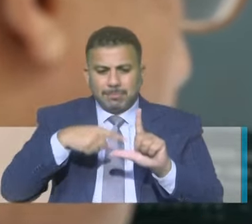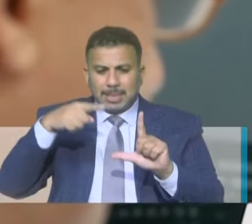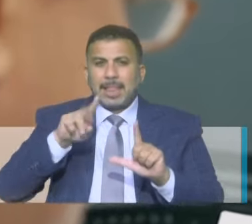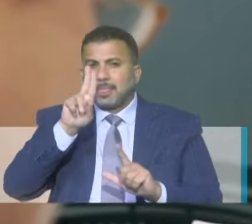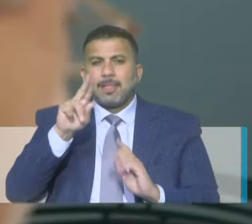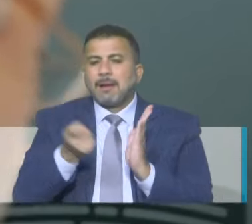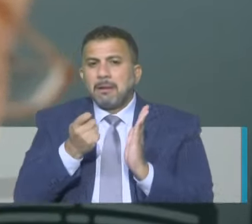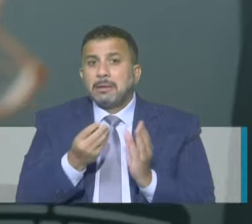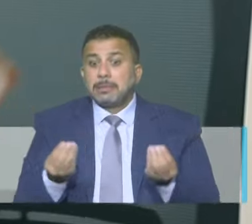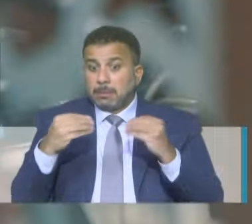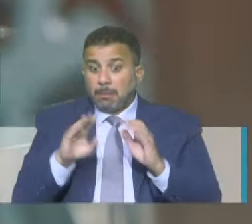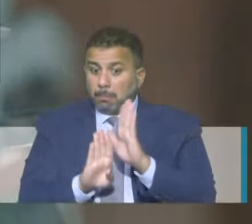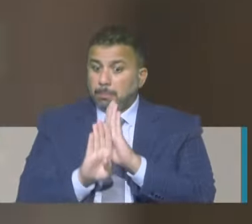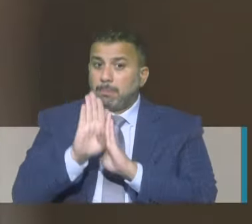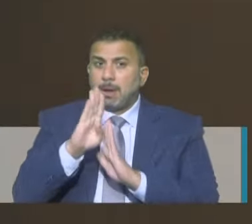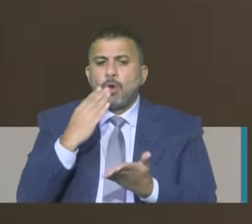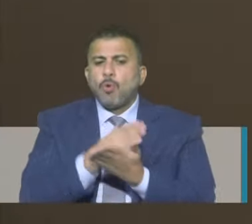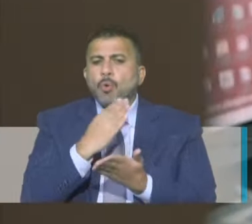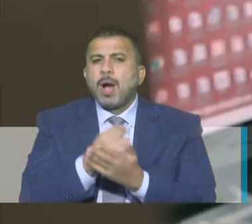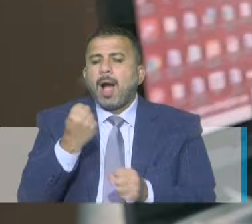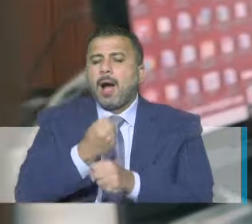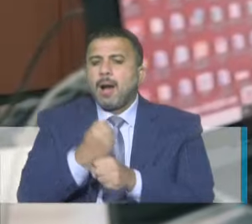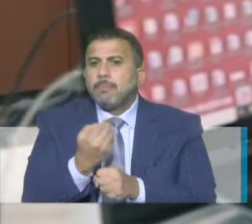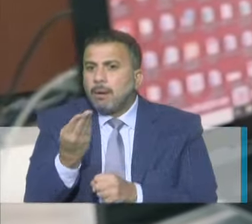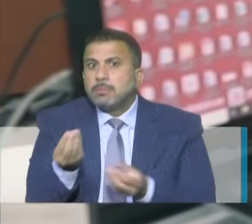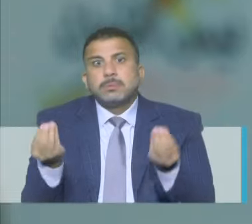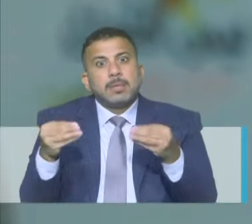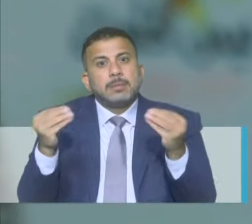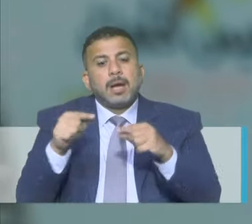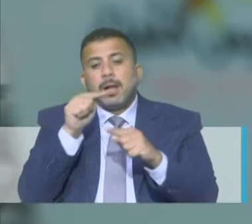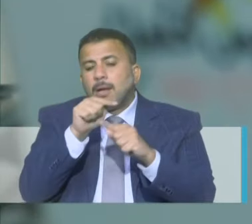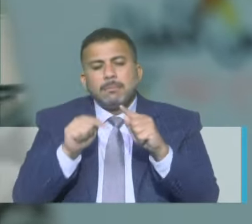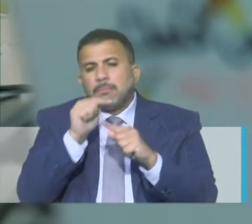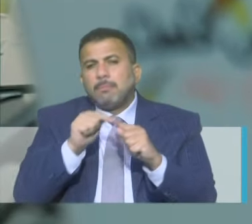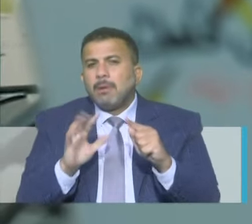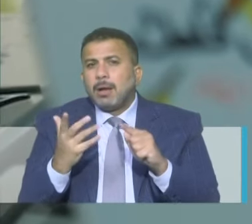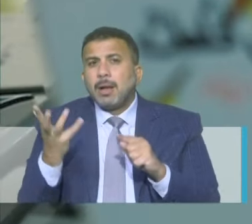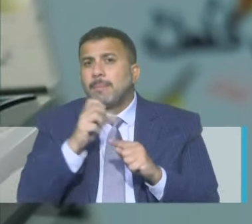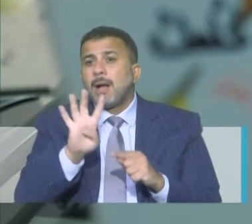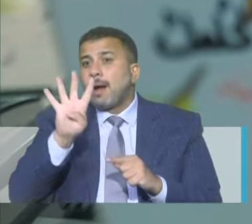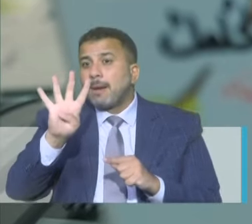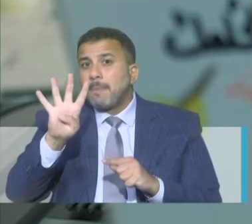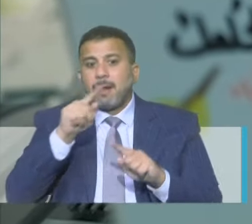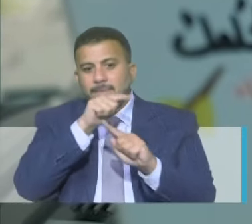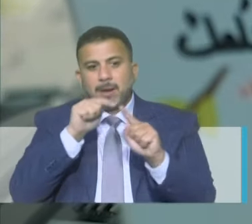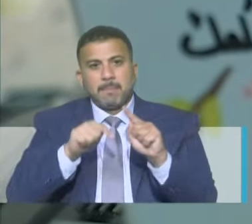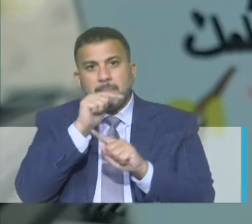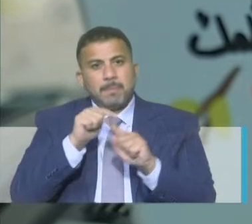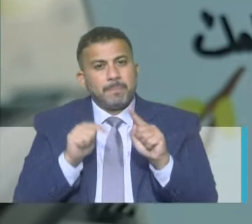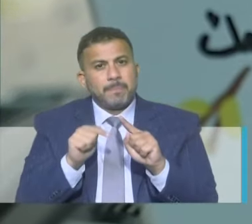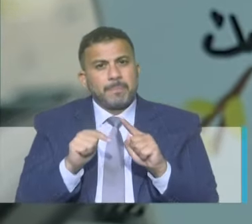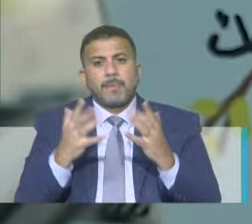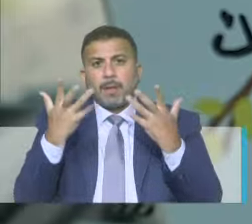التقرير ارتفاعاً في حجم رخص الأعمال الصادرة والمجددة بنسبة تتجاوز 4%، لتصل